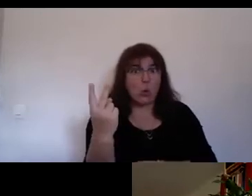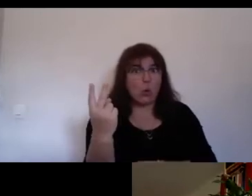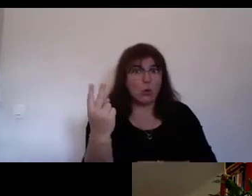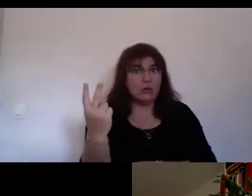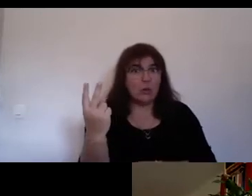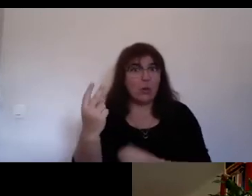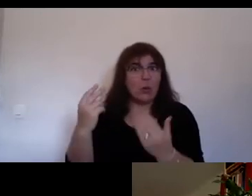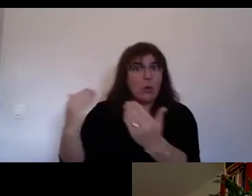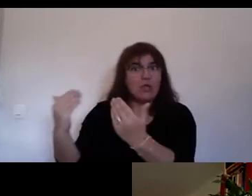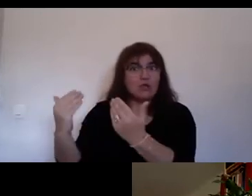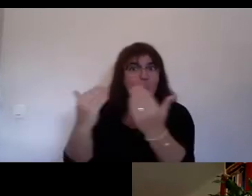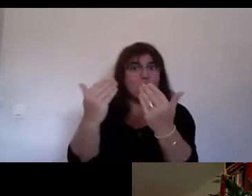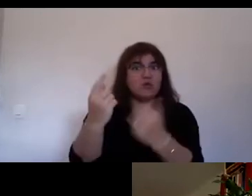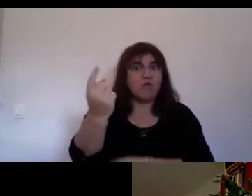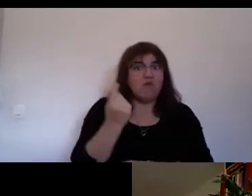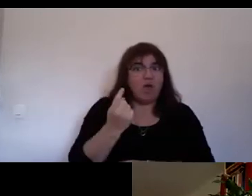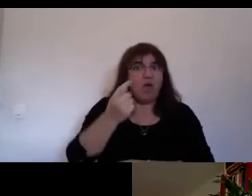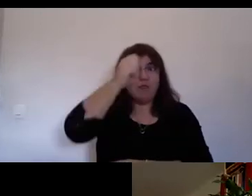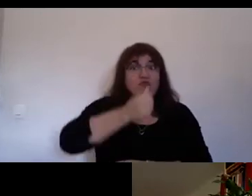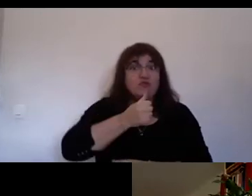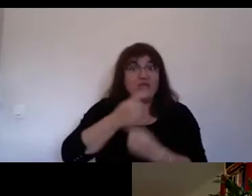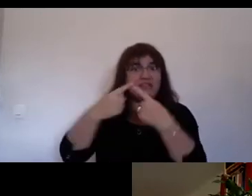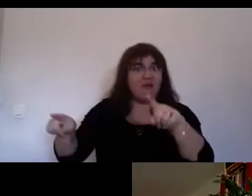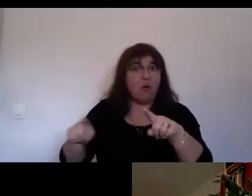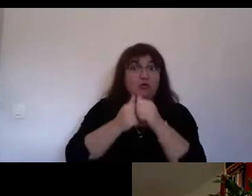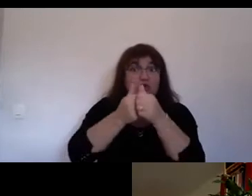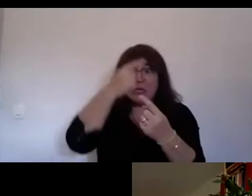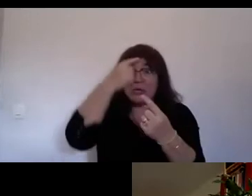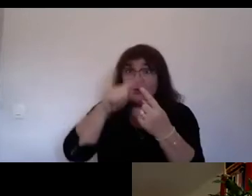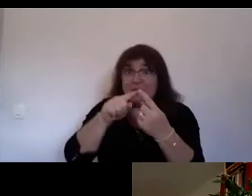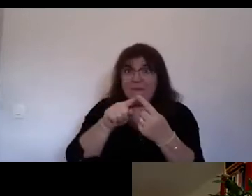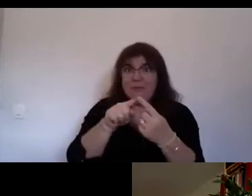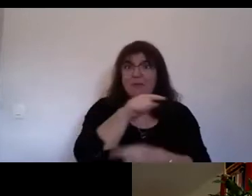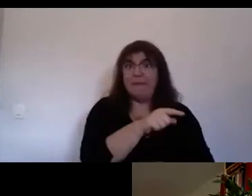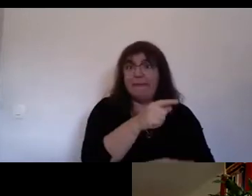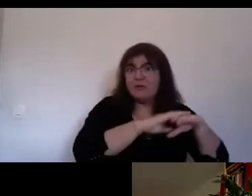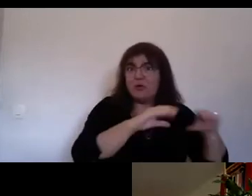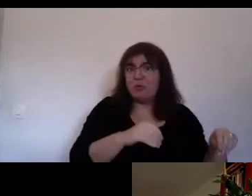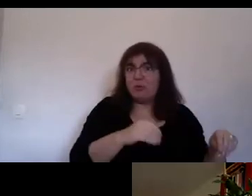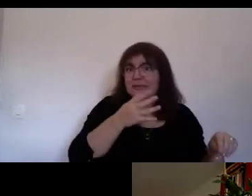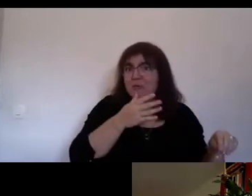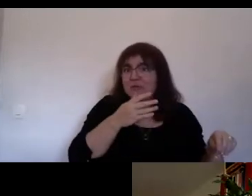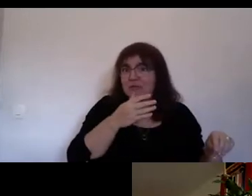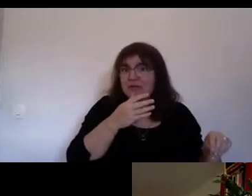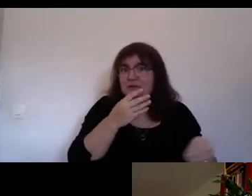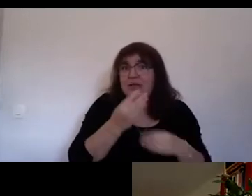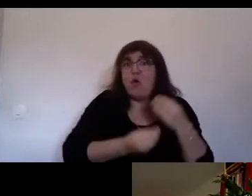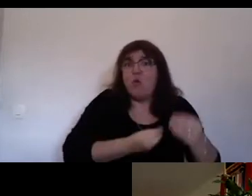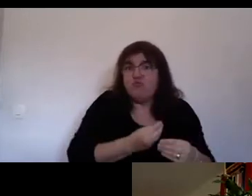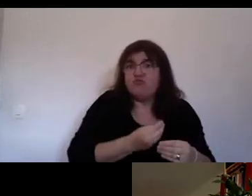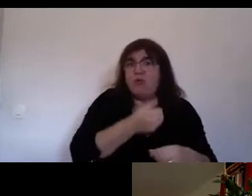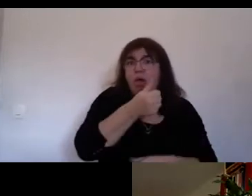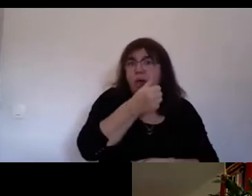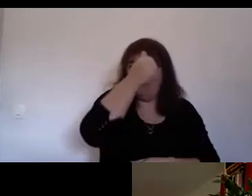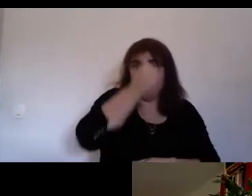collections en fonction des thématiques. Et nous pouvons aussi valoriser des œuvres moins connues qui sont en réserve ou qui